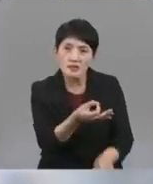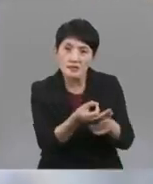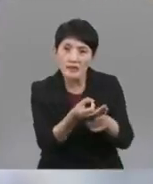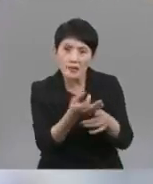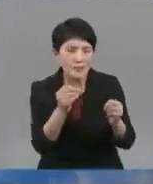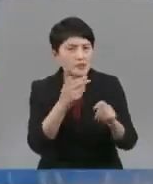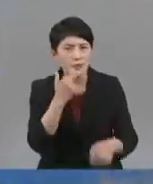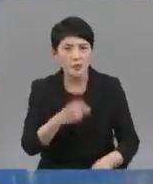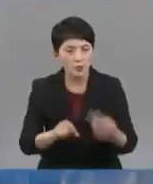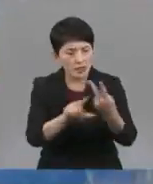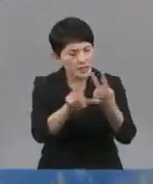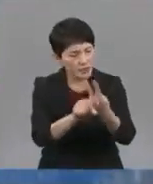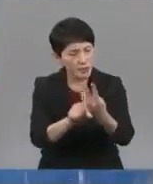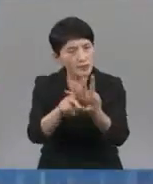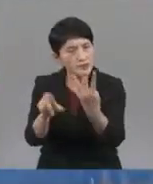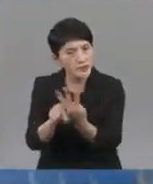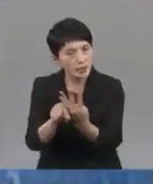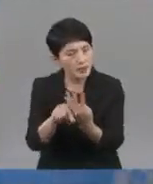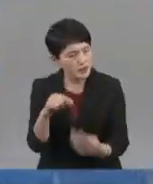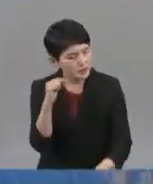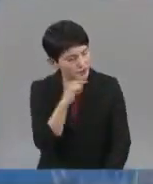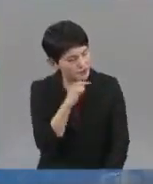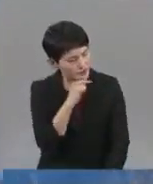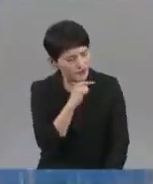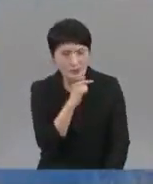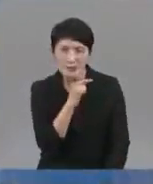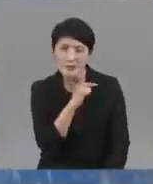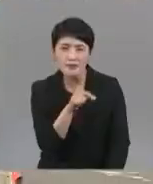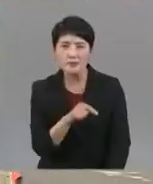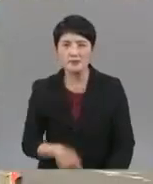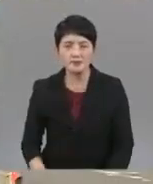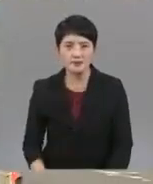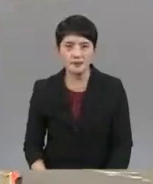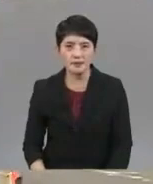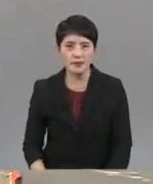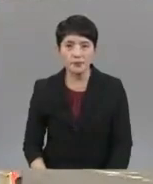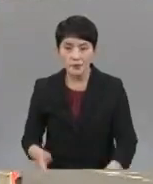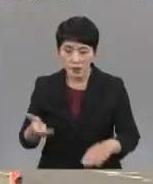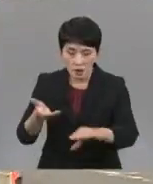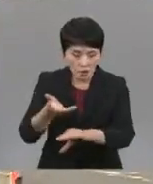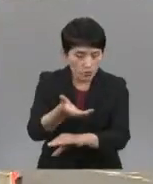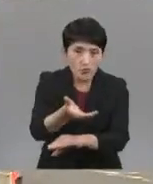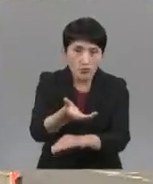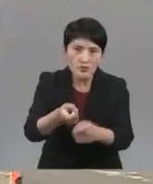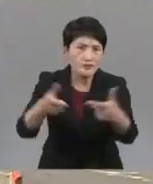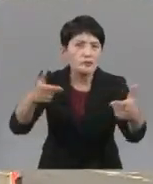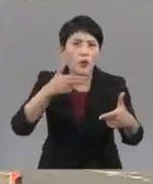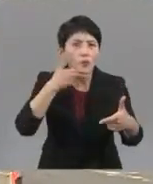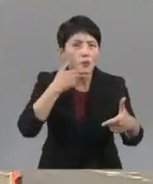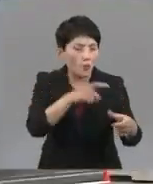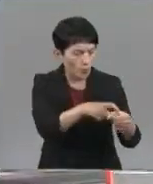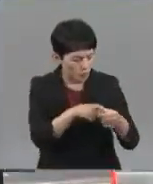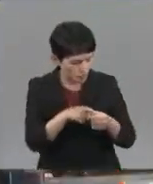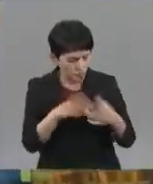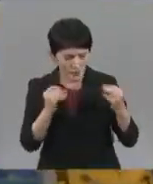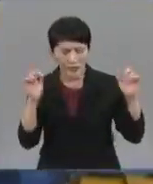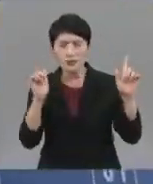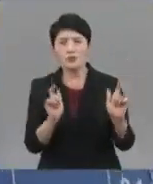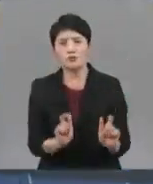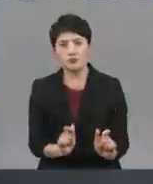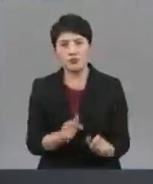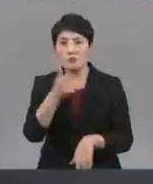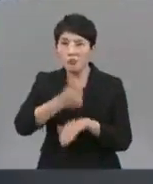на 22 нефтепродуктов на 40 и 9/10%. импорт дэвил в июне 50